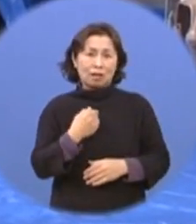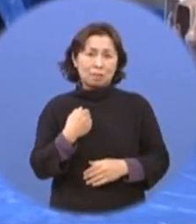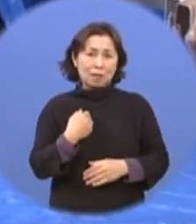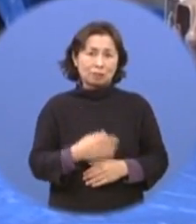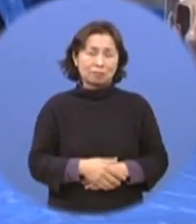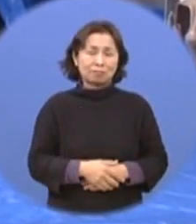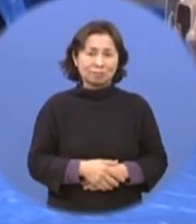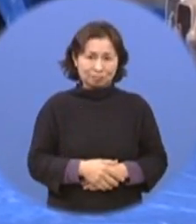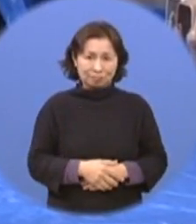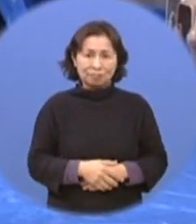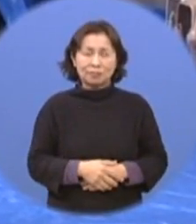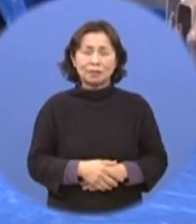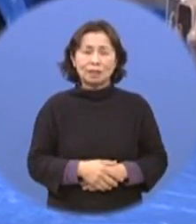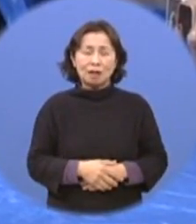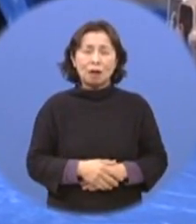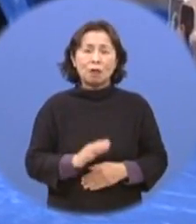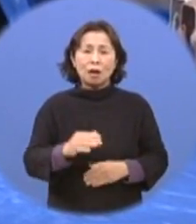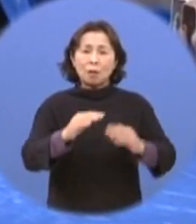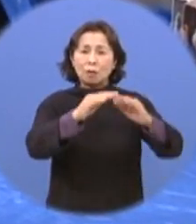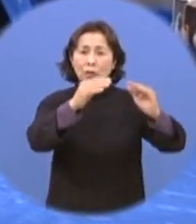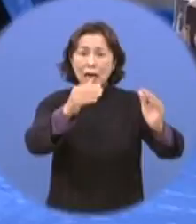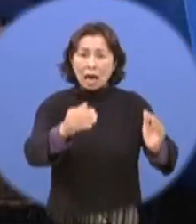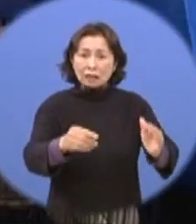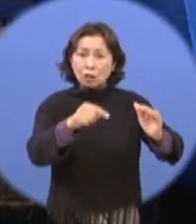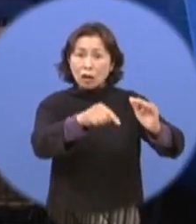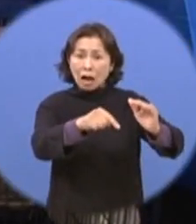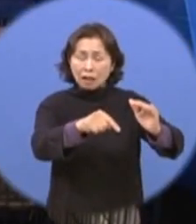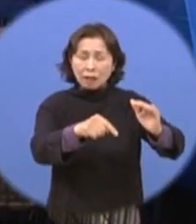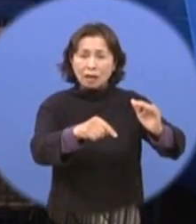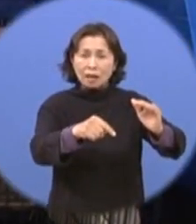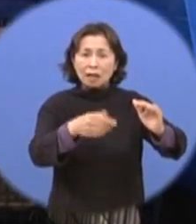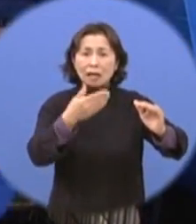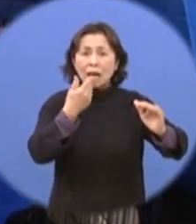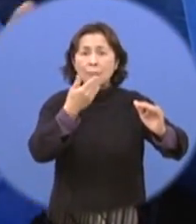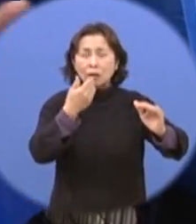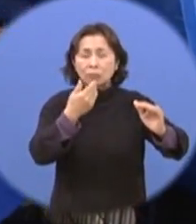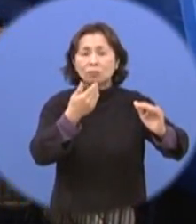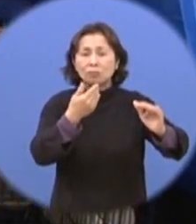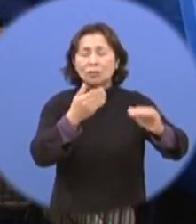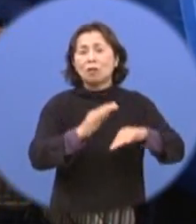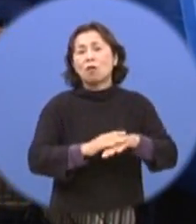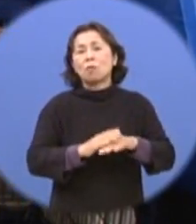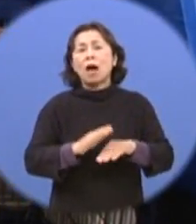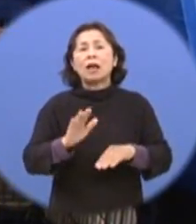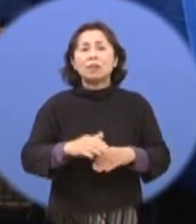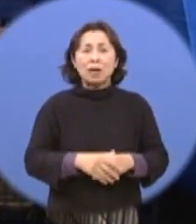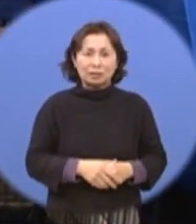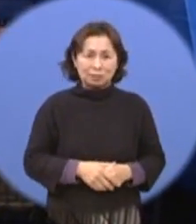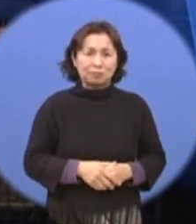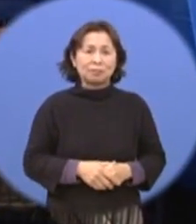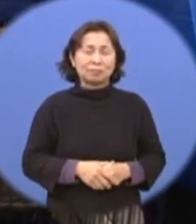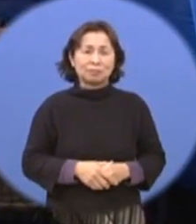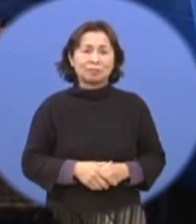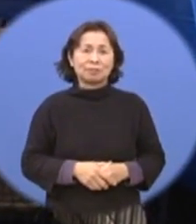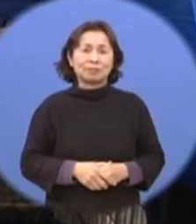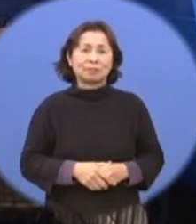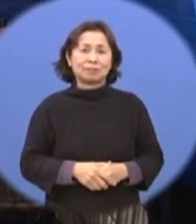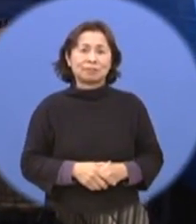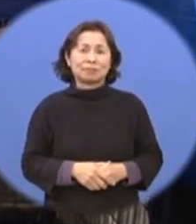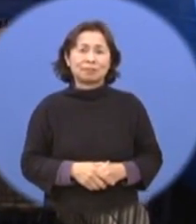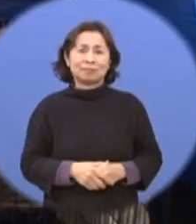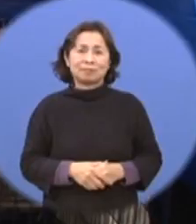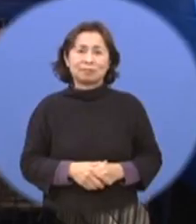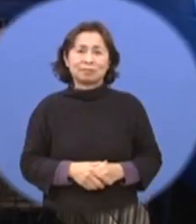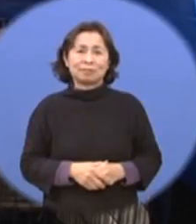字をですねあの中で食べさせる方法もありますあの今日は皆さんこの場所が避難所だと思って